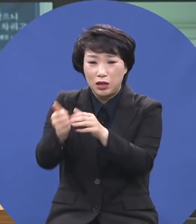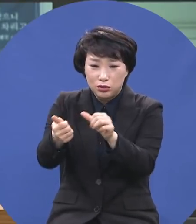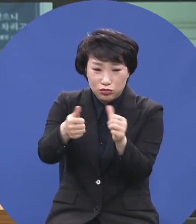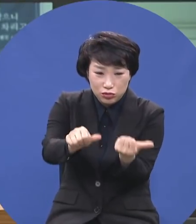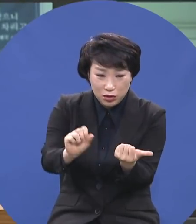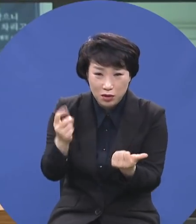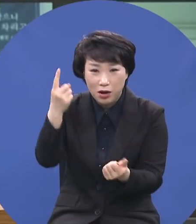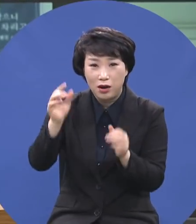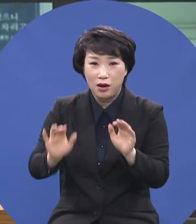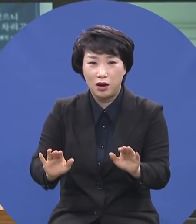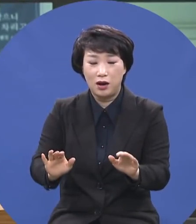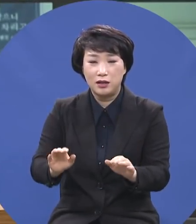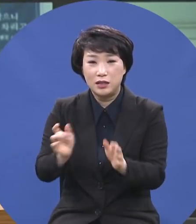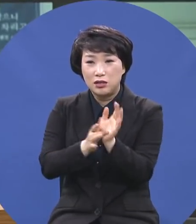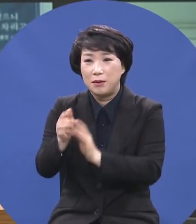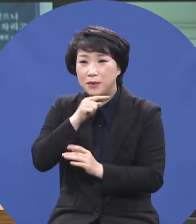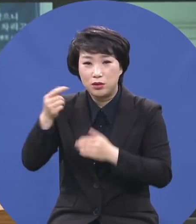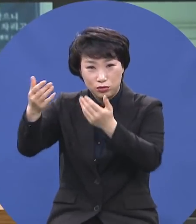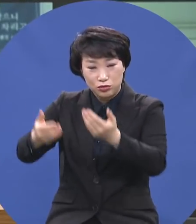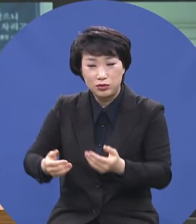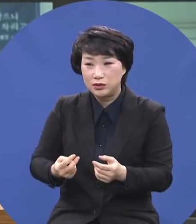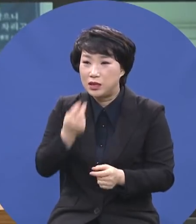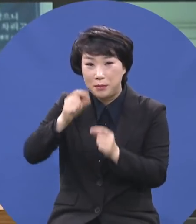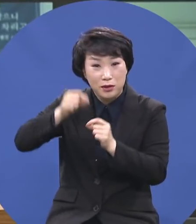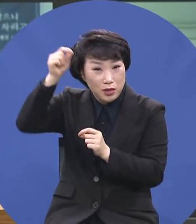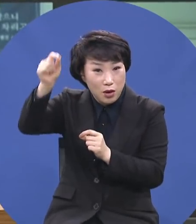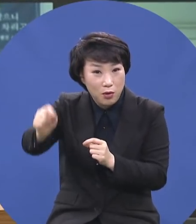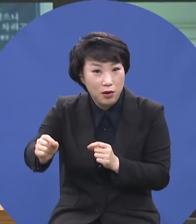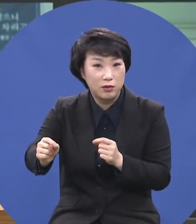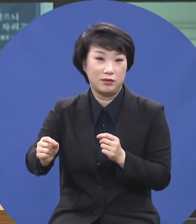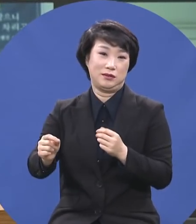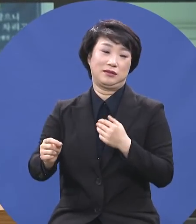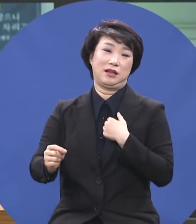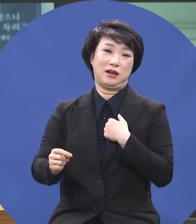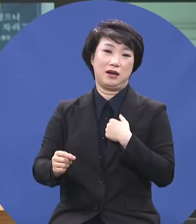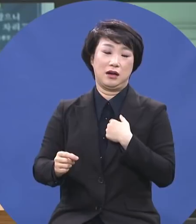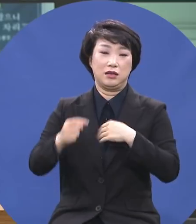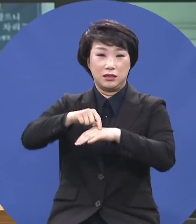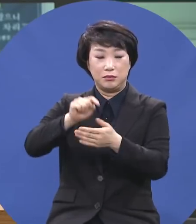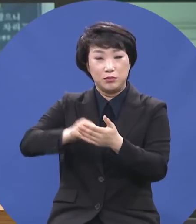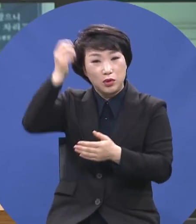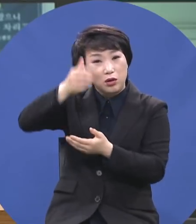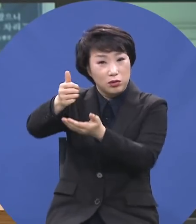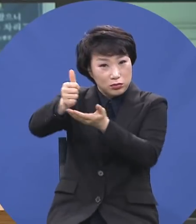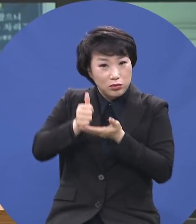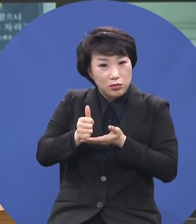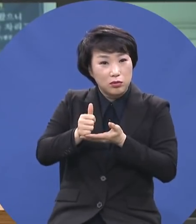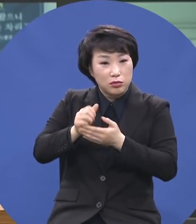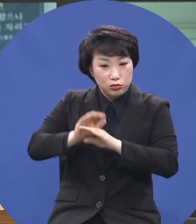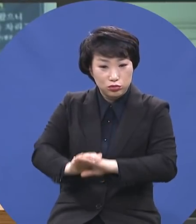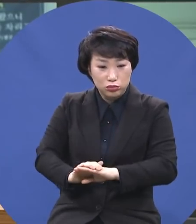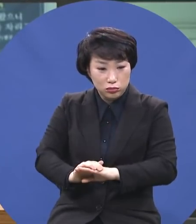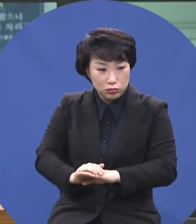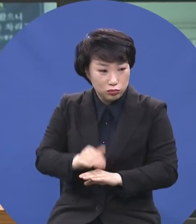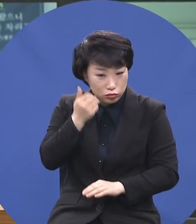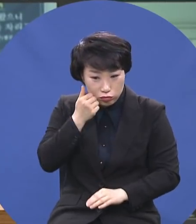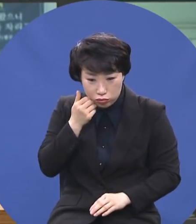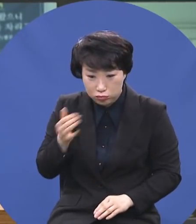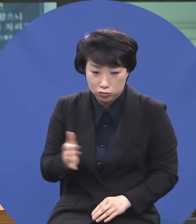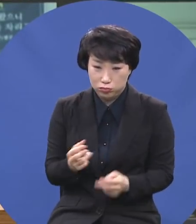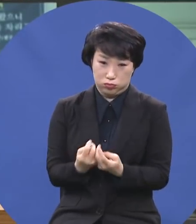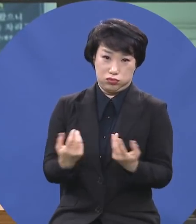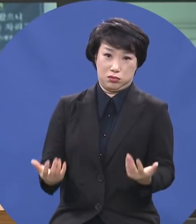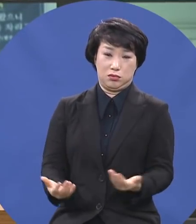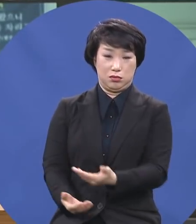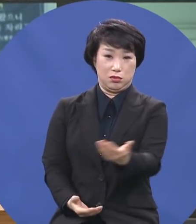죽으심으로 말미암아 그 피로 주신 영원한 생명을 자기 심령에 둘 자는 아무도 없어요.